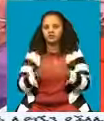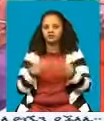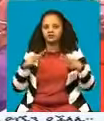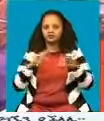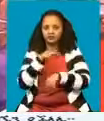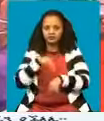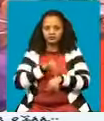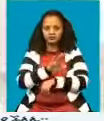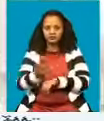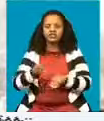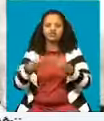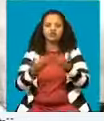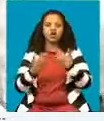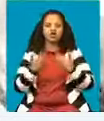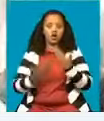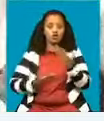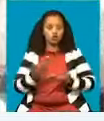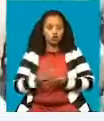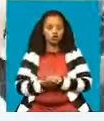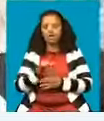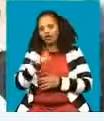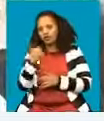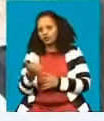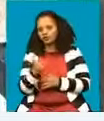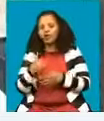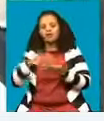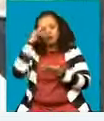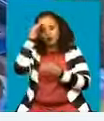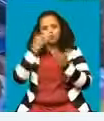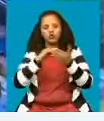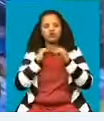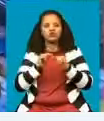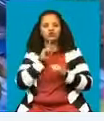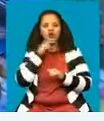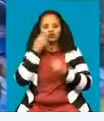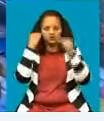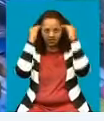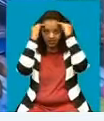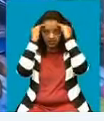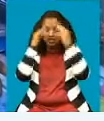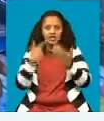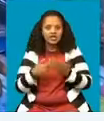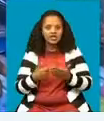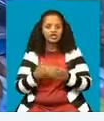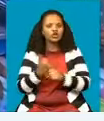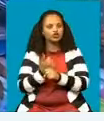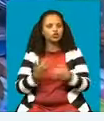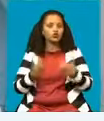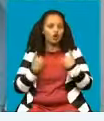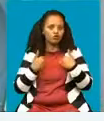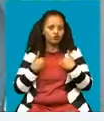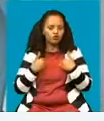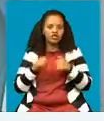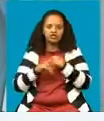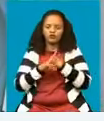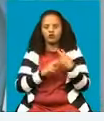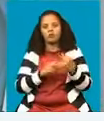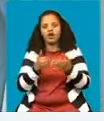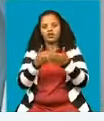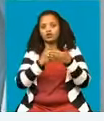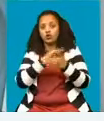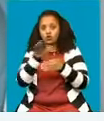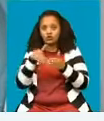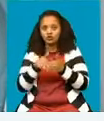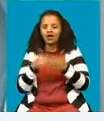የጤና ተቋማቱ እየሰጡት ያለው አገልግሎት ለሌሎችም መማሪያ መሆን የሚችል ነው ያሉት ሚኒስትሯ፣ ይህንን እየሰሩ ያሉ የዘርፉ